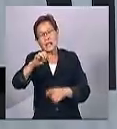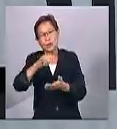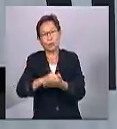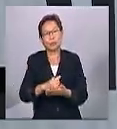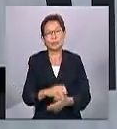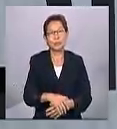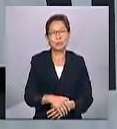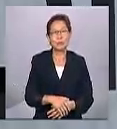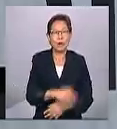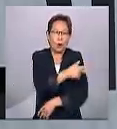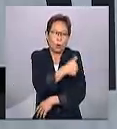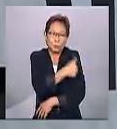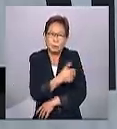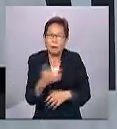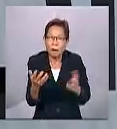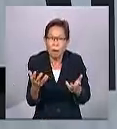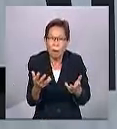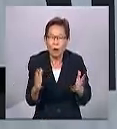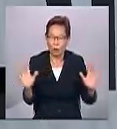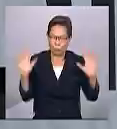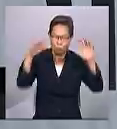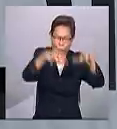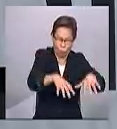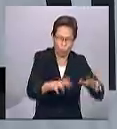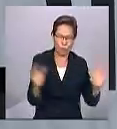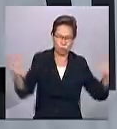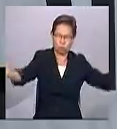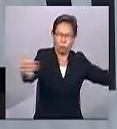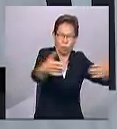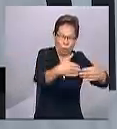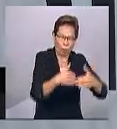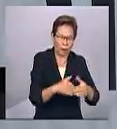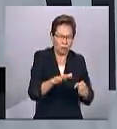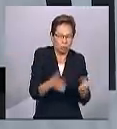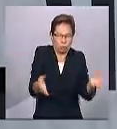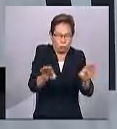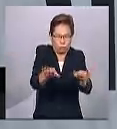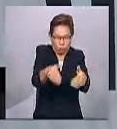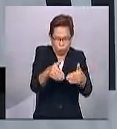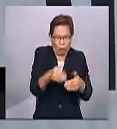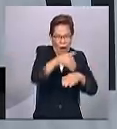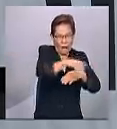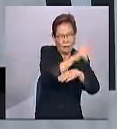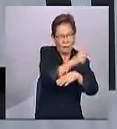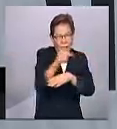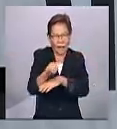dia ya, kumpulkan, tutupkan PPE tu, hantar ke Kementerian Kesihatan, kita akan